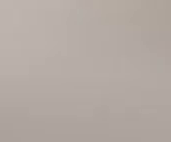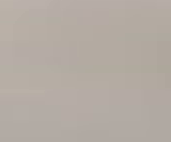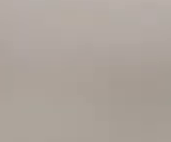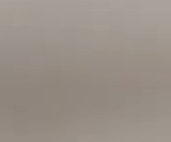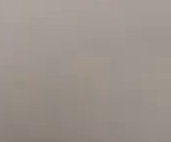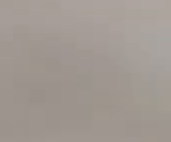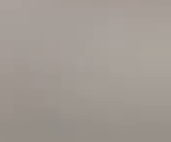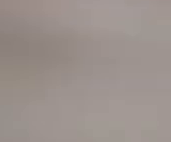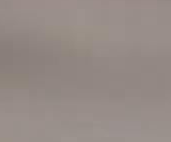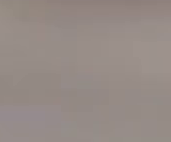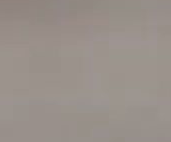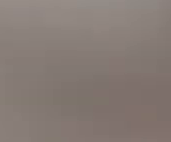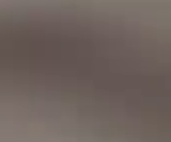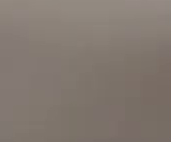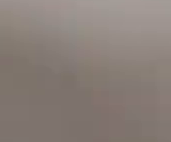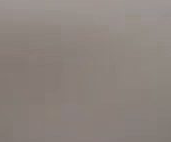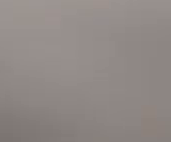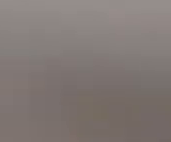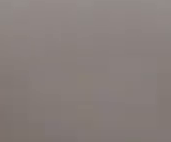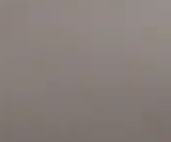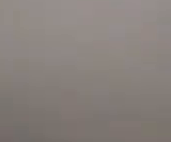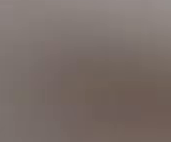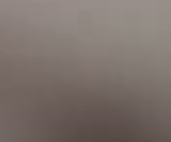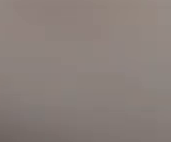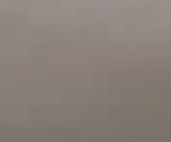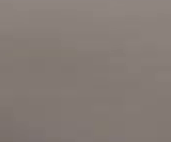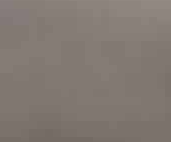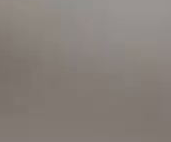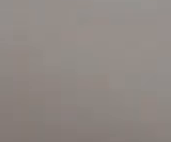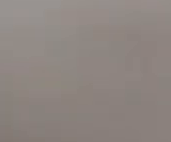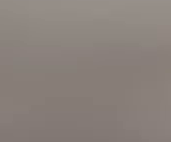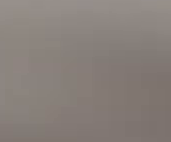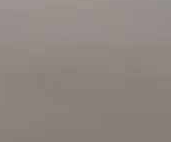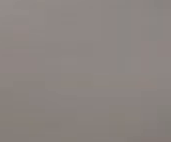Banjir akibat meluapnya dua sungai besar yakni Das Tondano dan Sungai Sawangan.